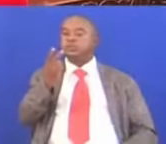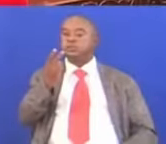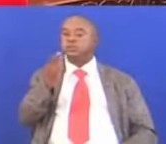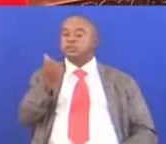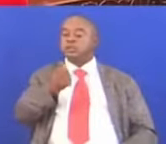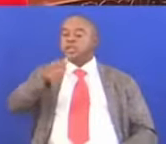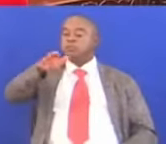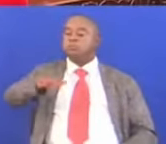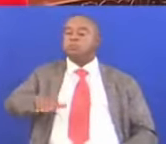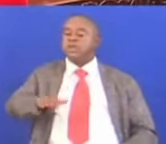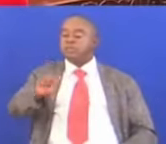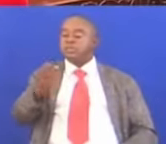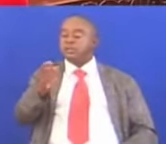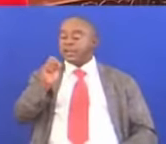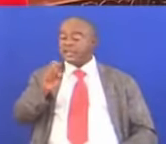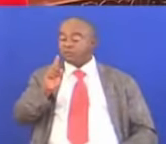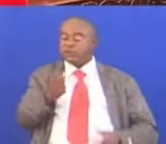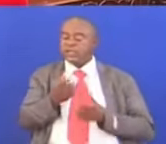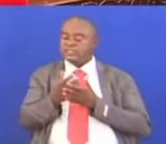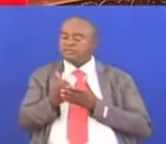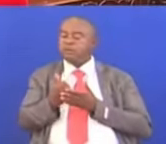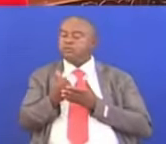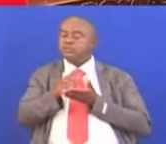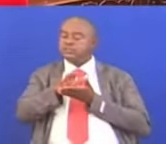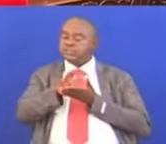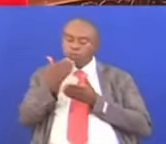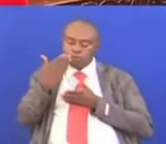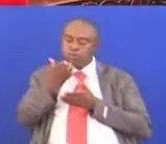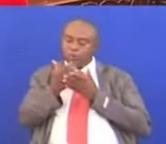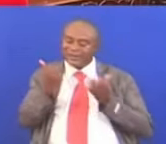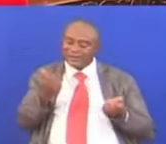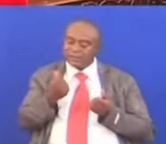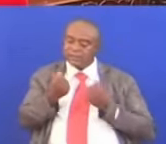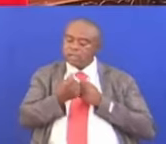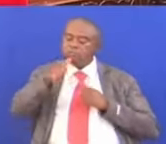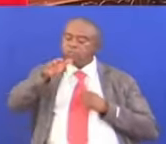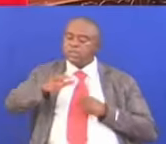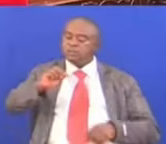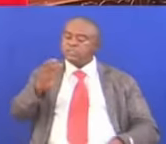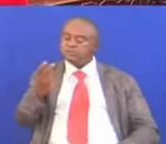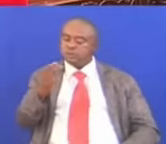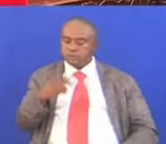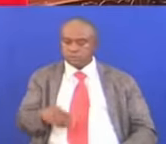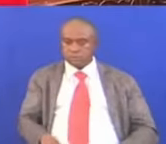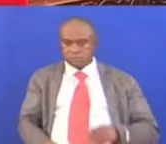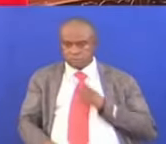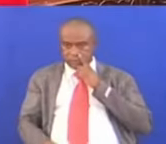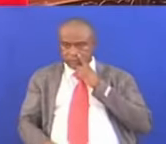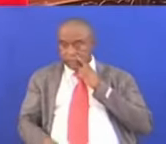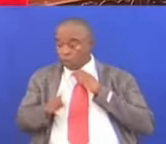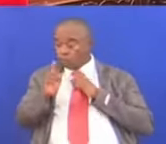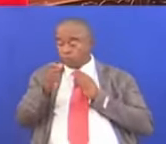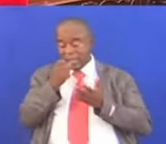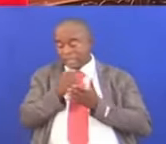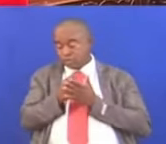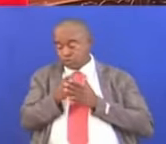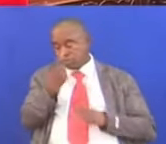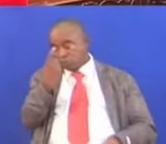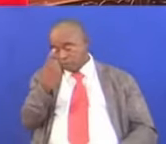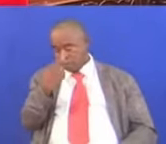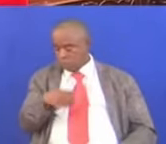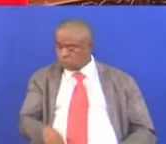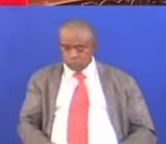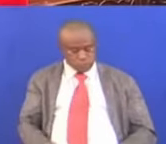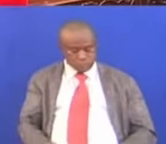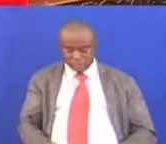gari lies na sabu mingi k nini bado lik pale na kuna st moja very interesting meshi